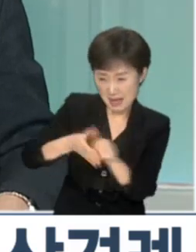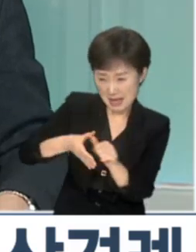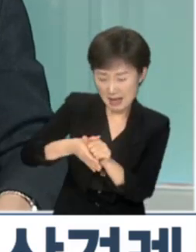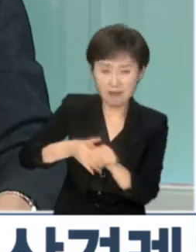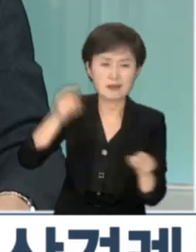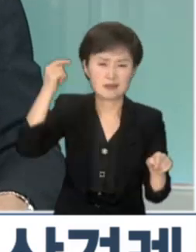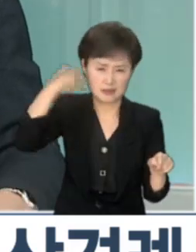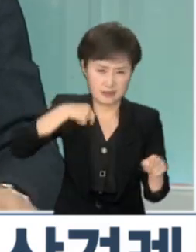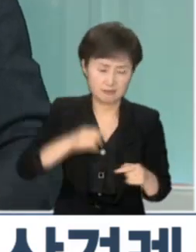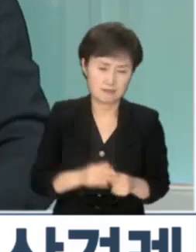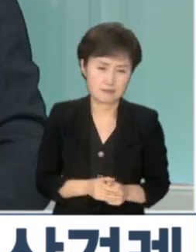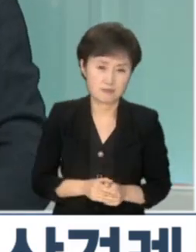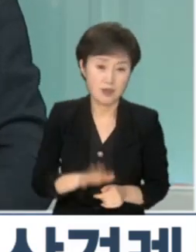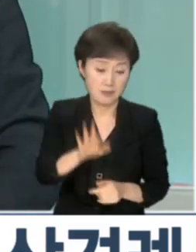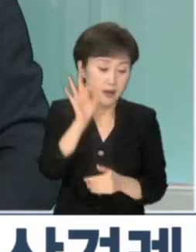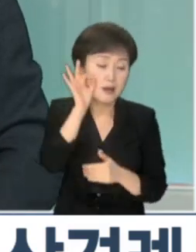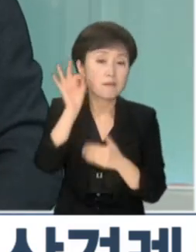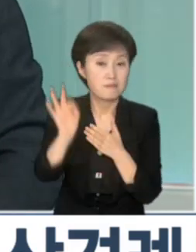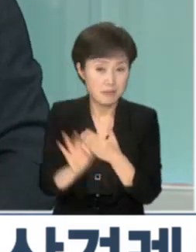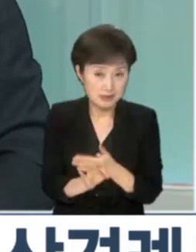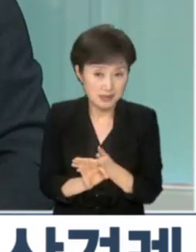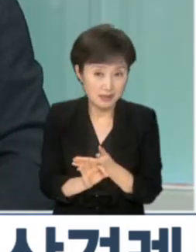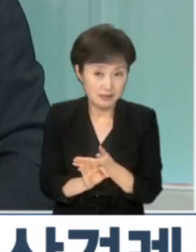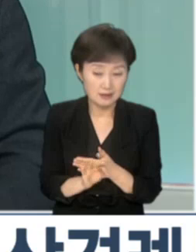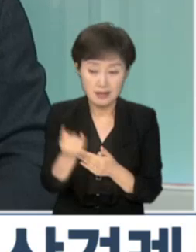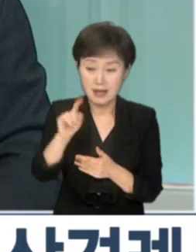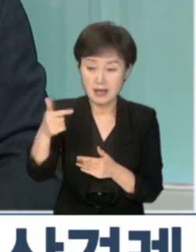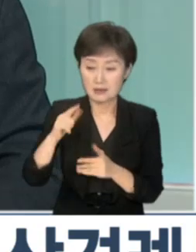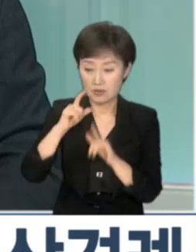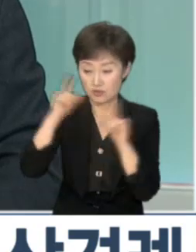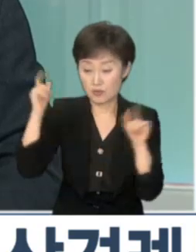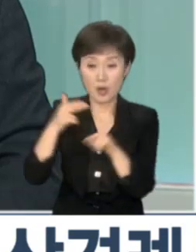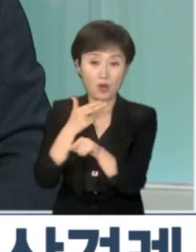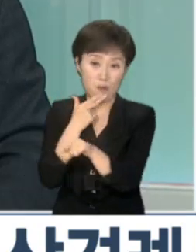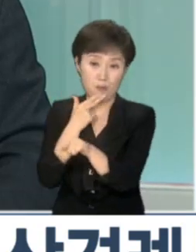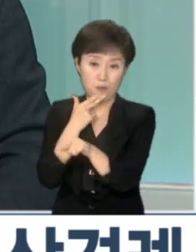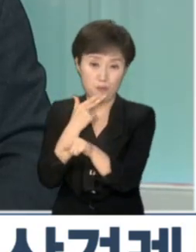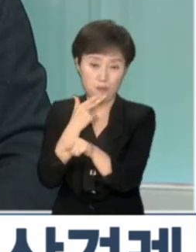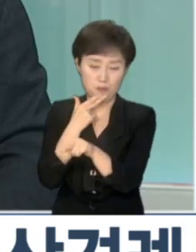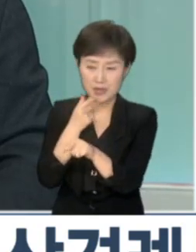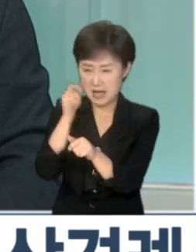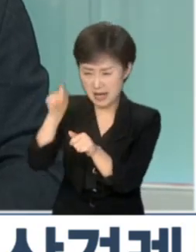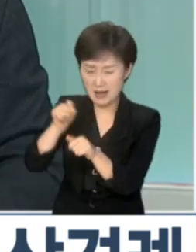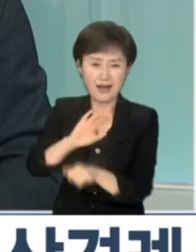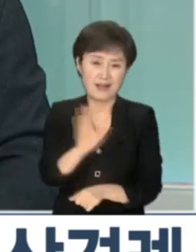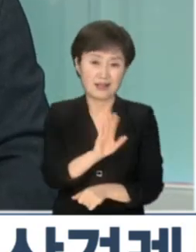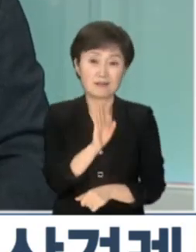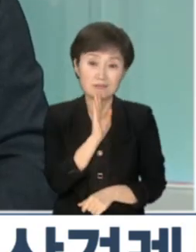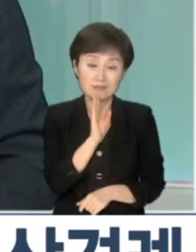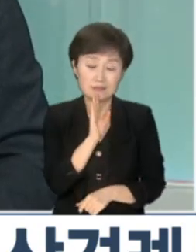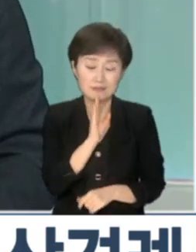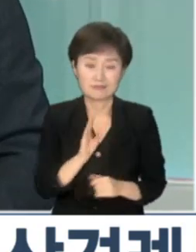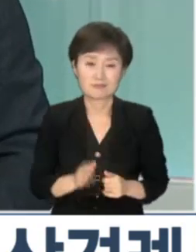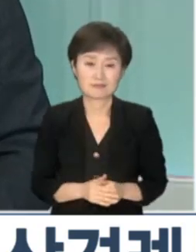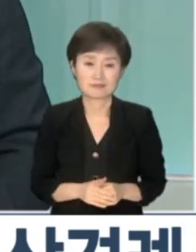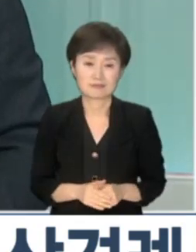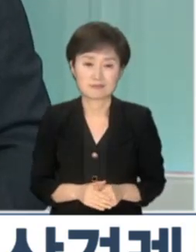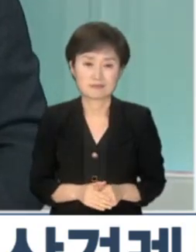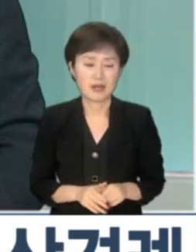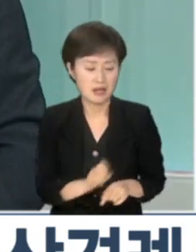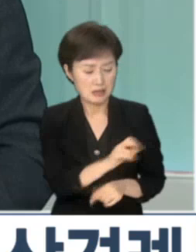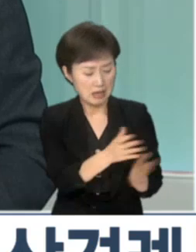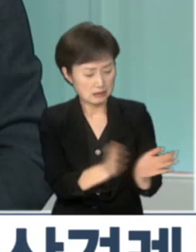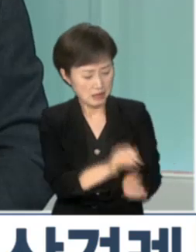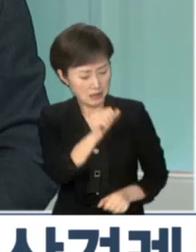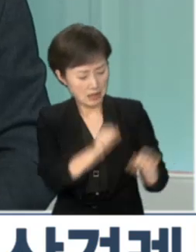거 아니겠습니까? 만약에 한동훈 장관이 어떤 존재감이 없는 장관이라 하면서 이렇게까지 하겠습니까? 그렇기 때문에 야당이